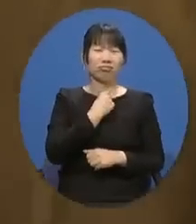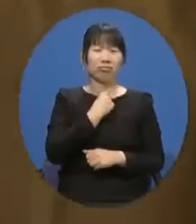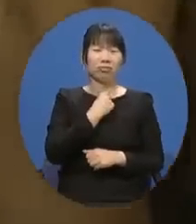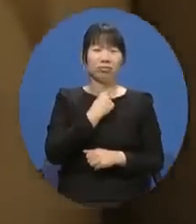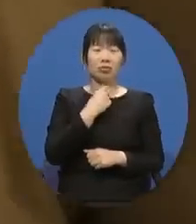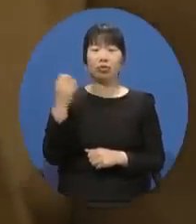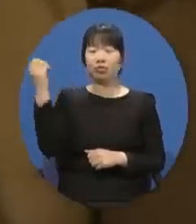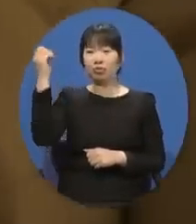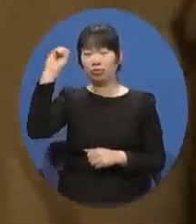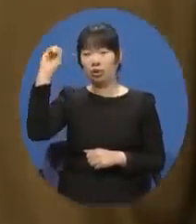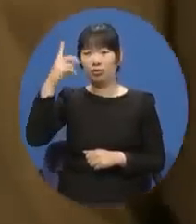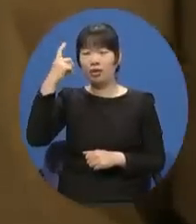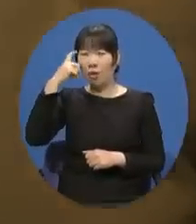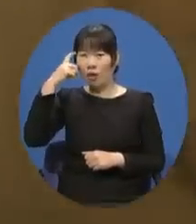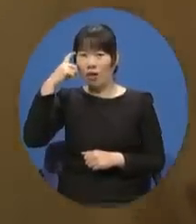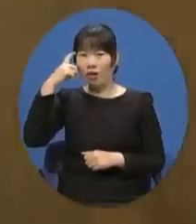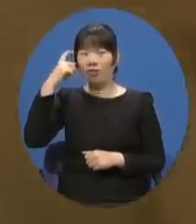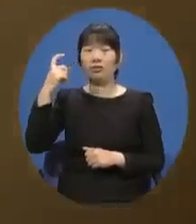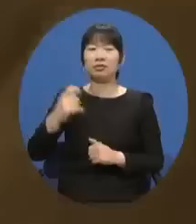또 갑자기?